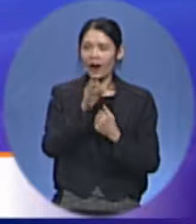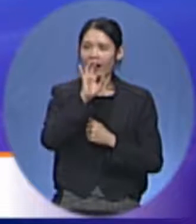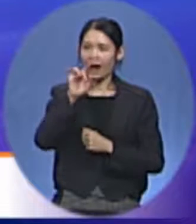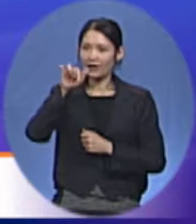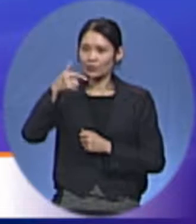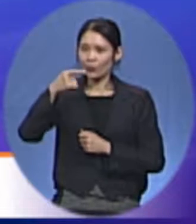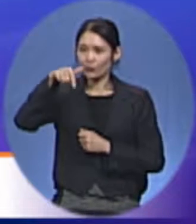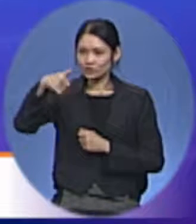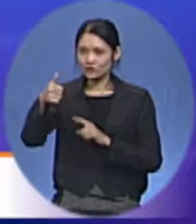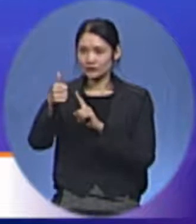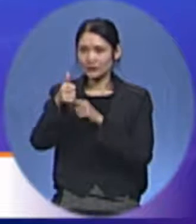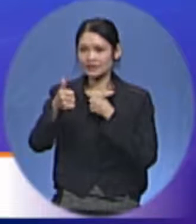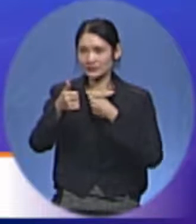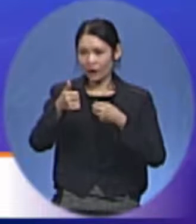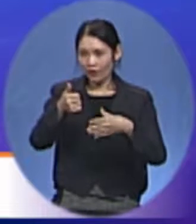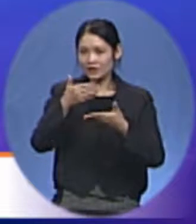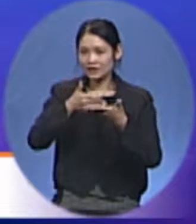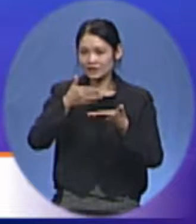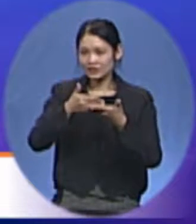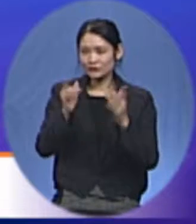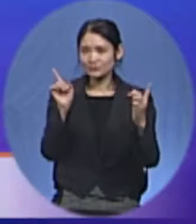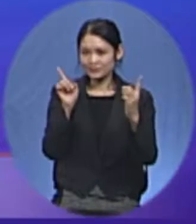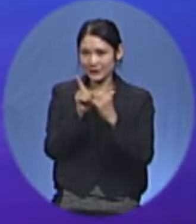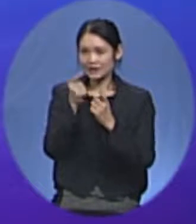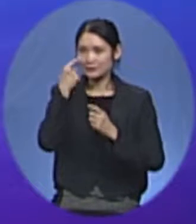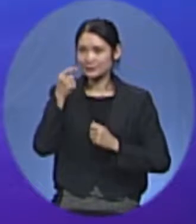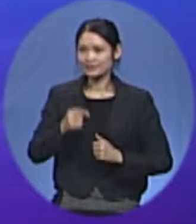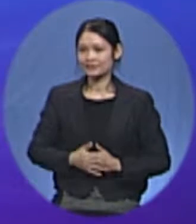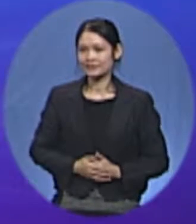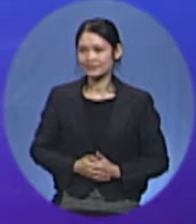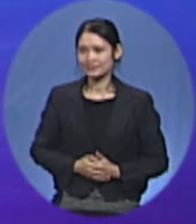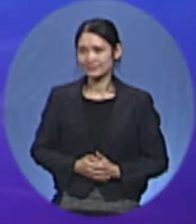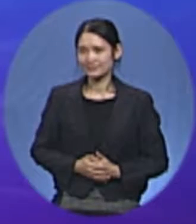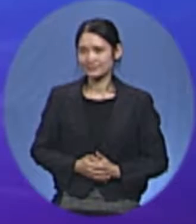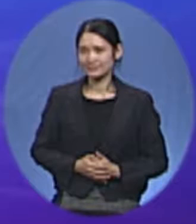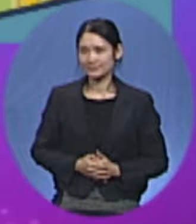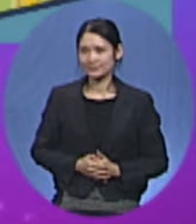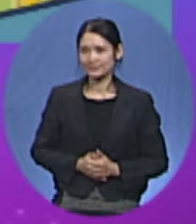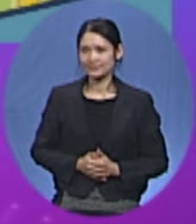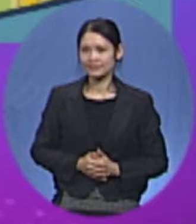전하는 모두가 알기 쉬운 뉴스 함께 만나보시죠.